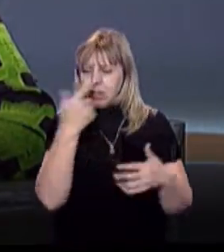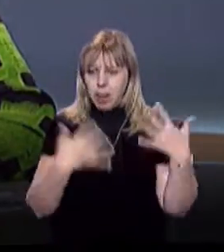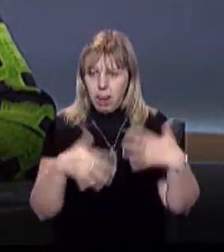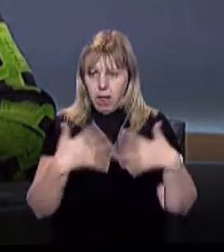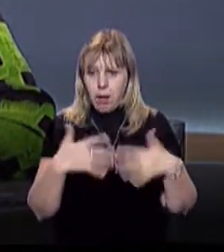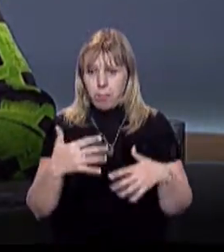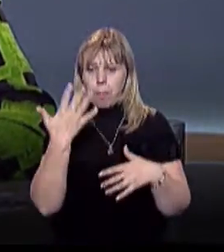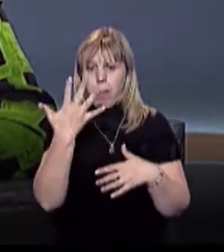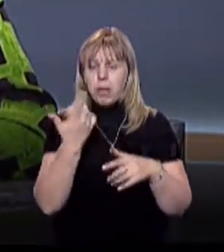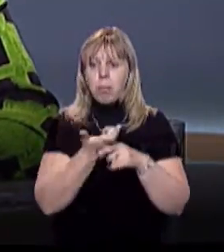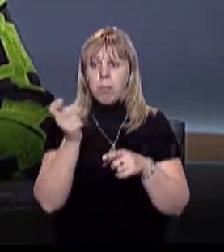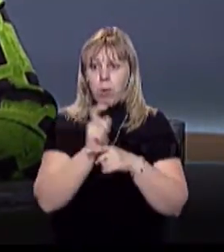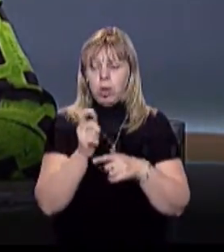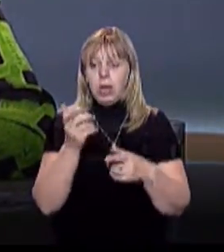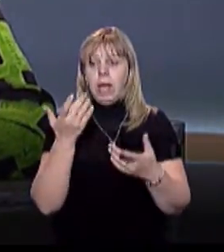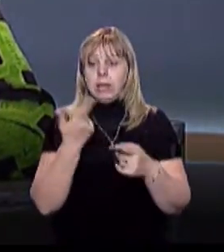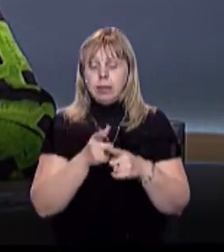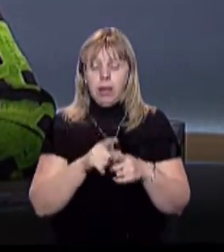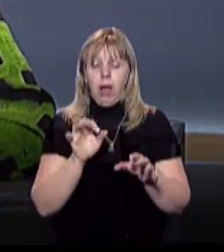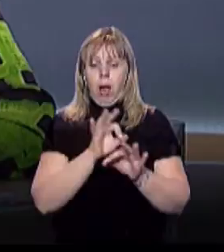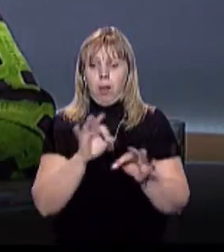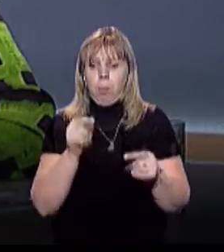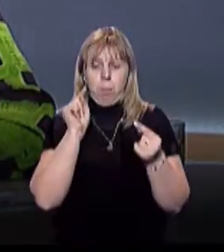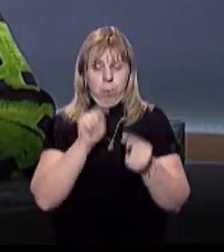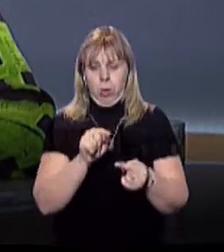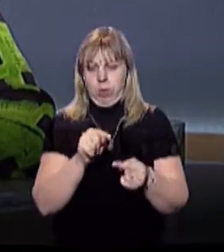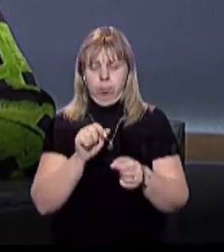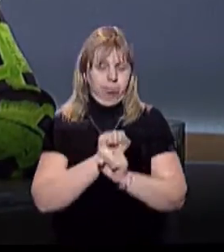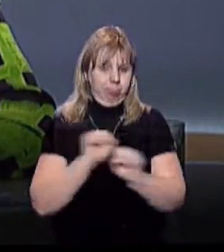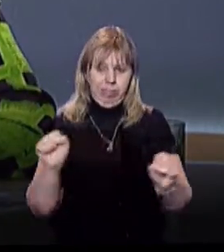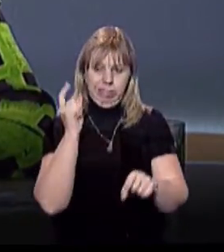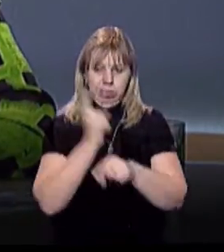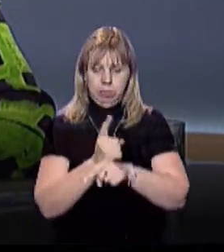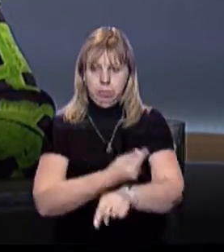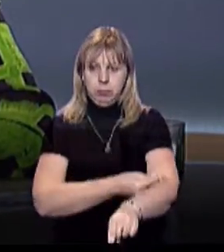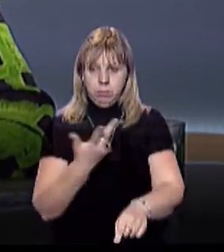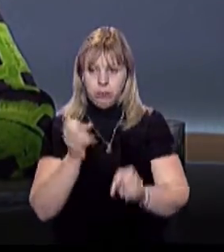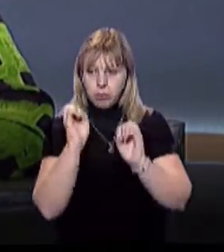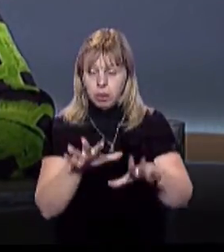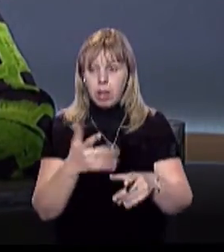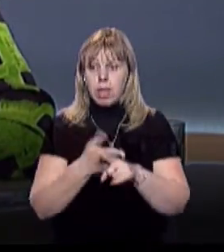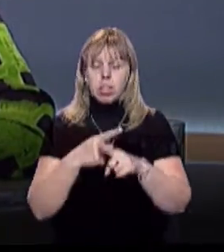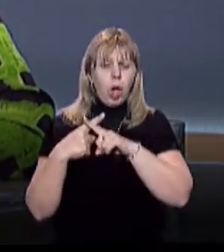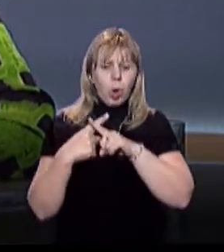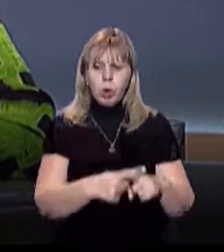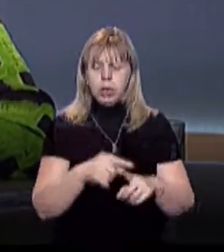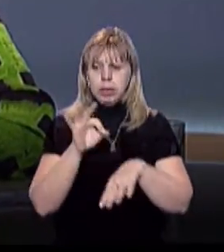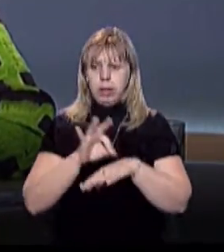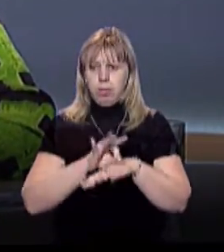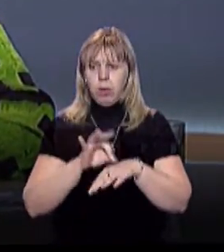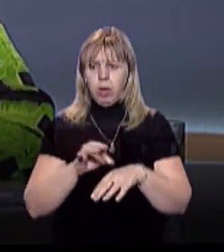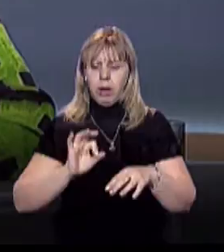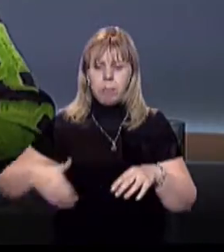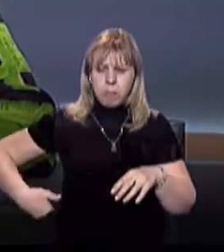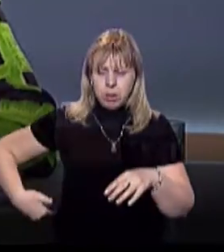слабкий, 5 і більше, значить це є абсолютні протипокази до донорства. Якщо є хронічні захворювання, важкі